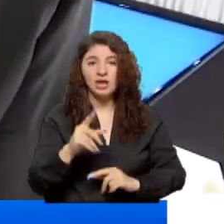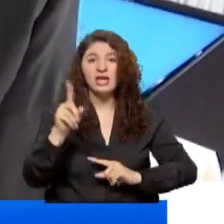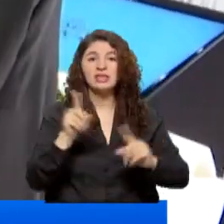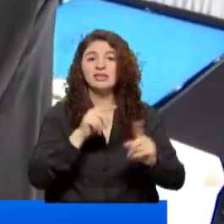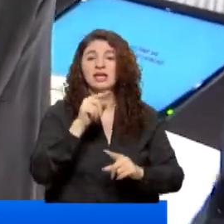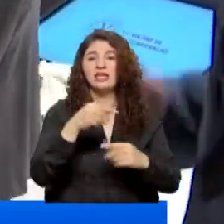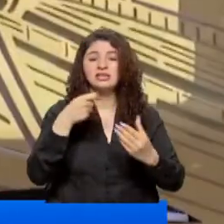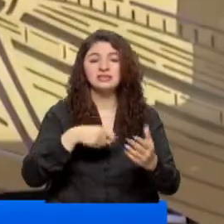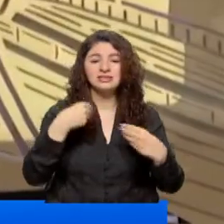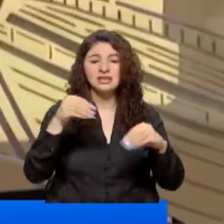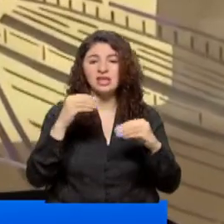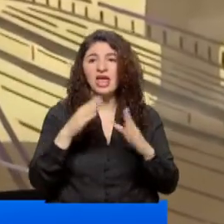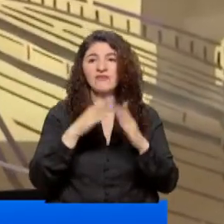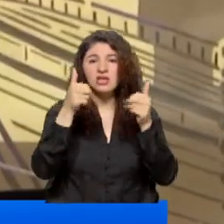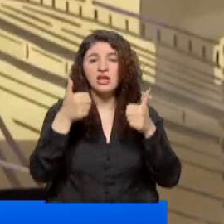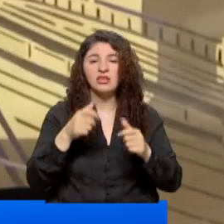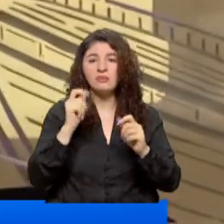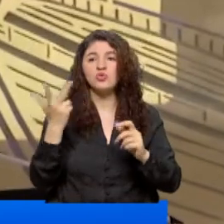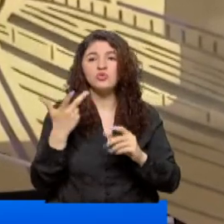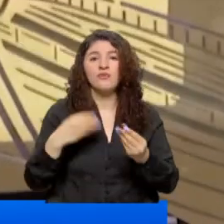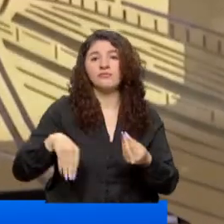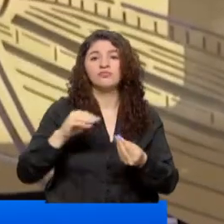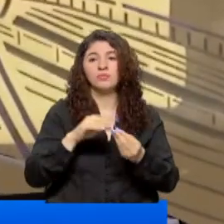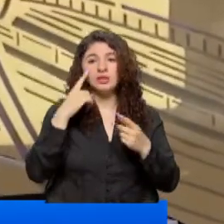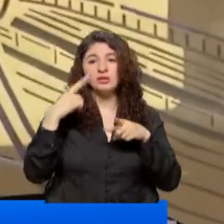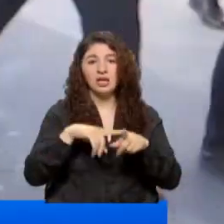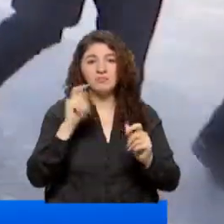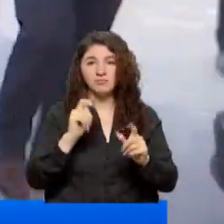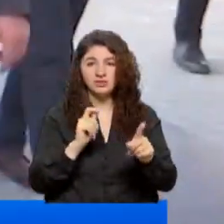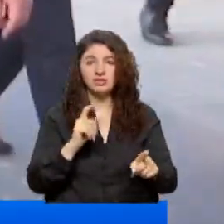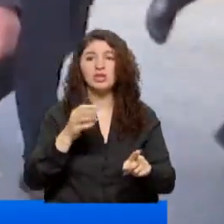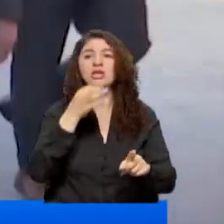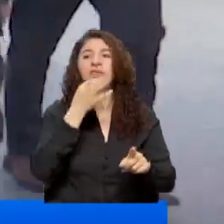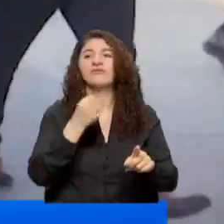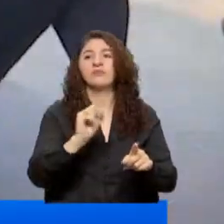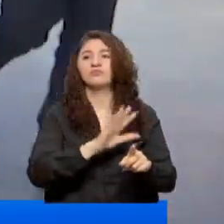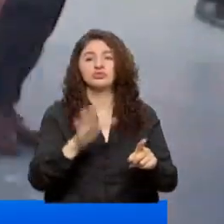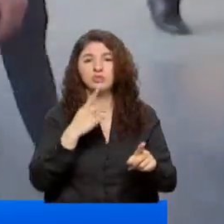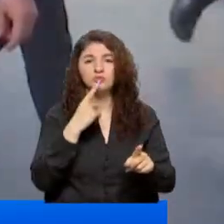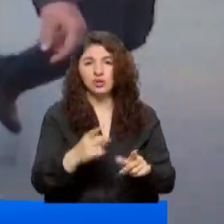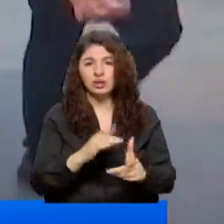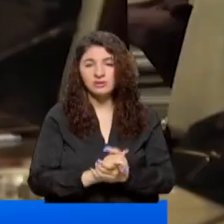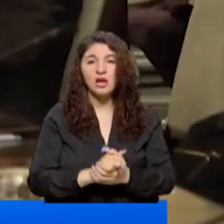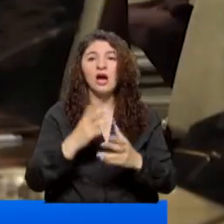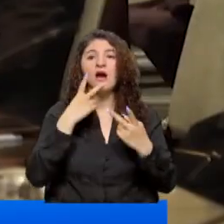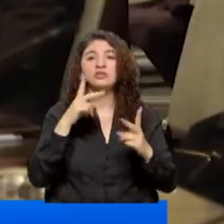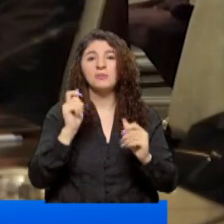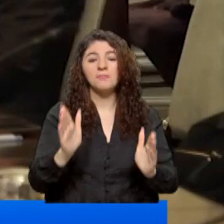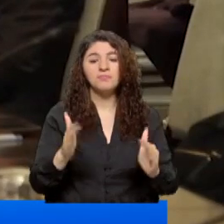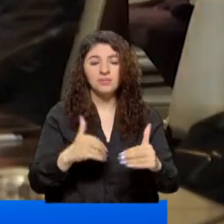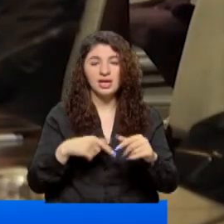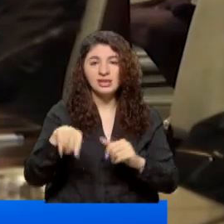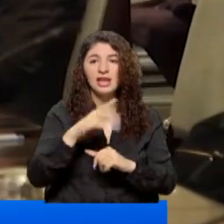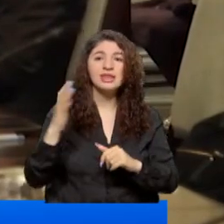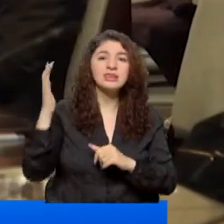internetteki satılık ev ilanlarına yapılan faiz fiyat artışını takip ettiklerini o zaman gösterilmeyeceğini söyledi açıklanan